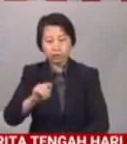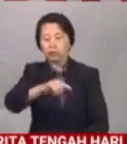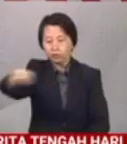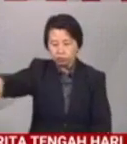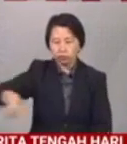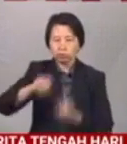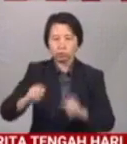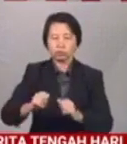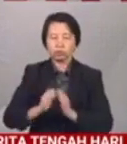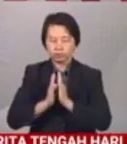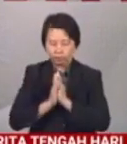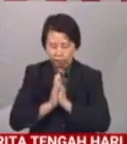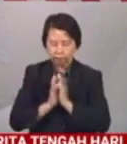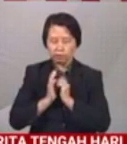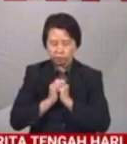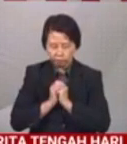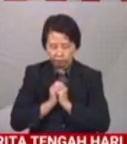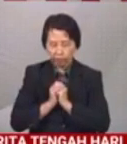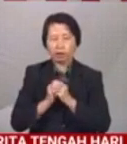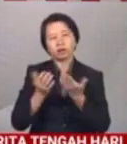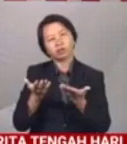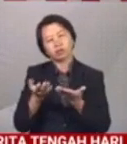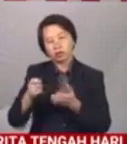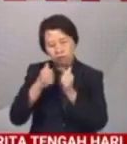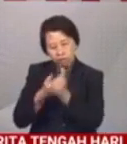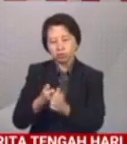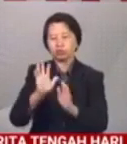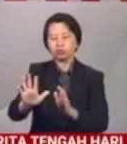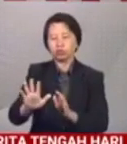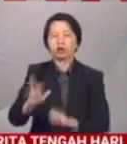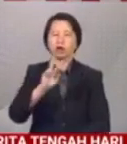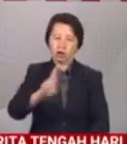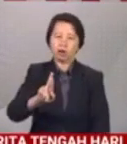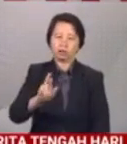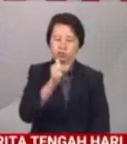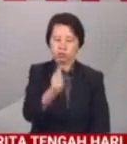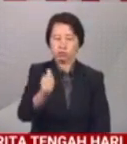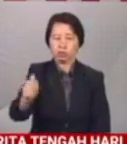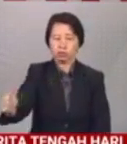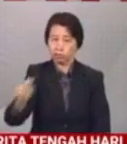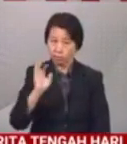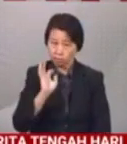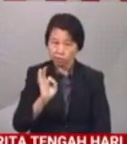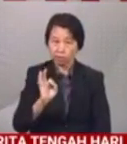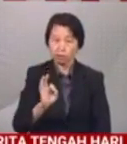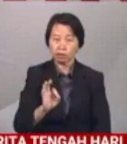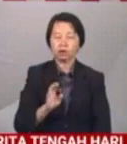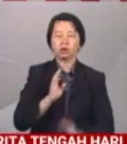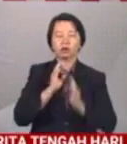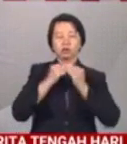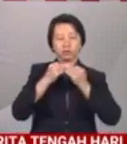saudara-saudari bertafakur dan berdoalah mengikut ajaran agama masing-masing.